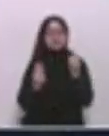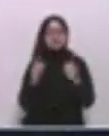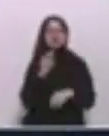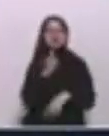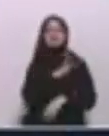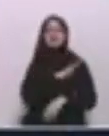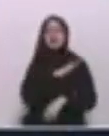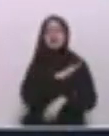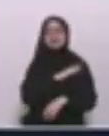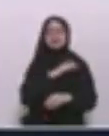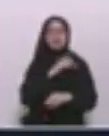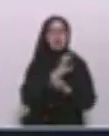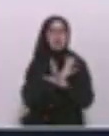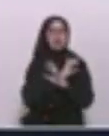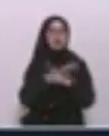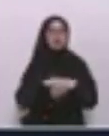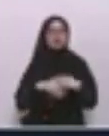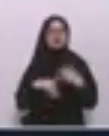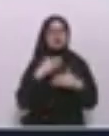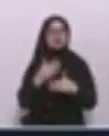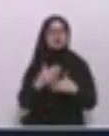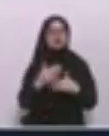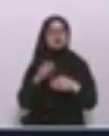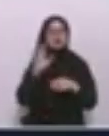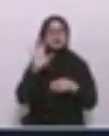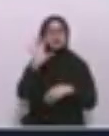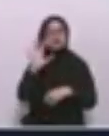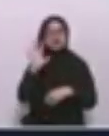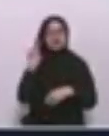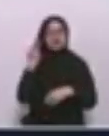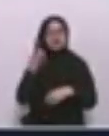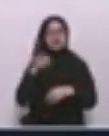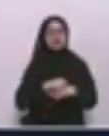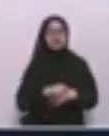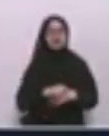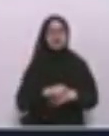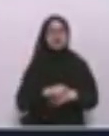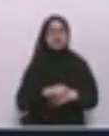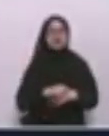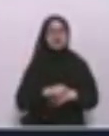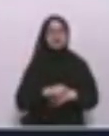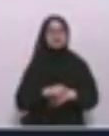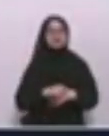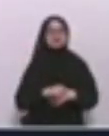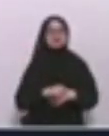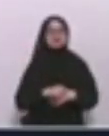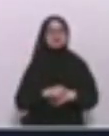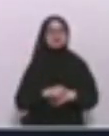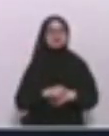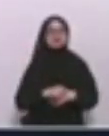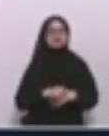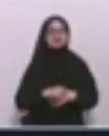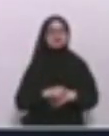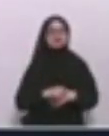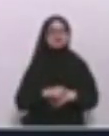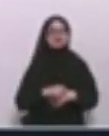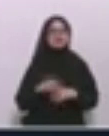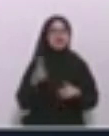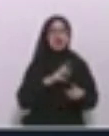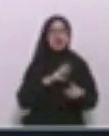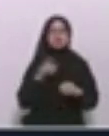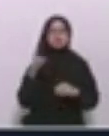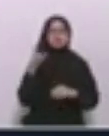selanjutnya di segmen 5 nanti Harap tenang di segmen 5 nanti antar calon